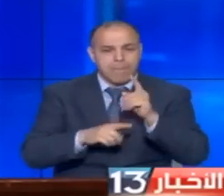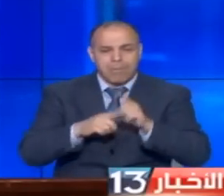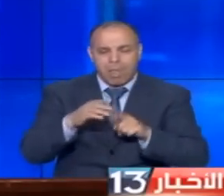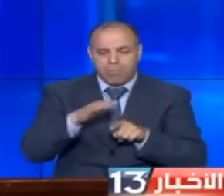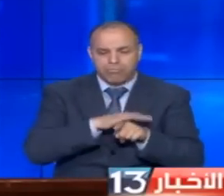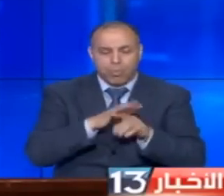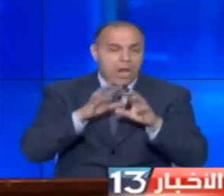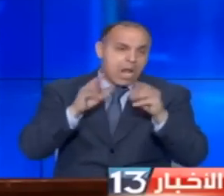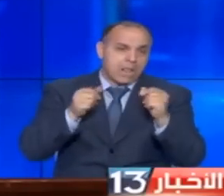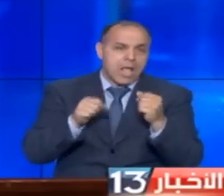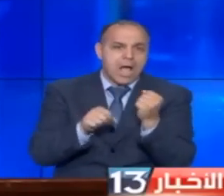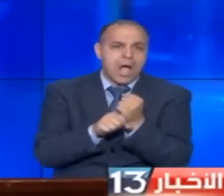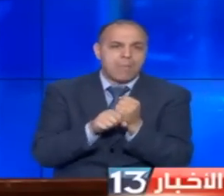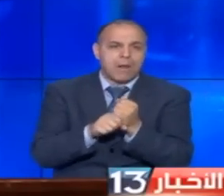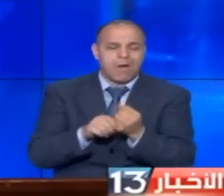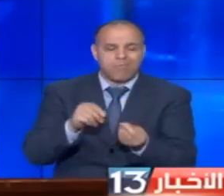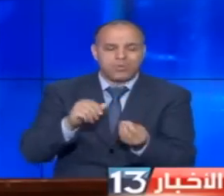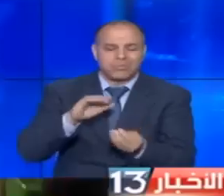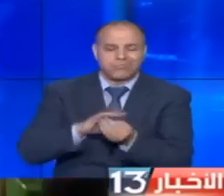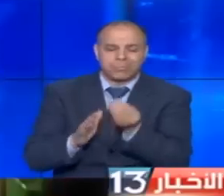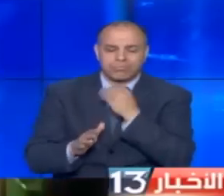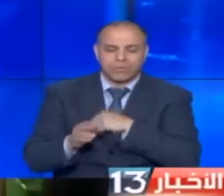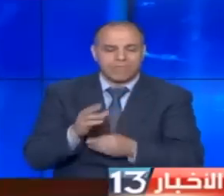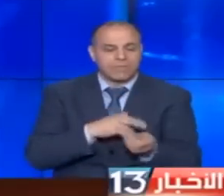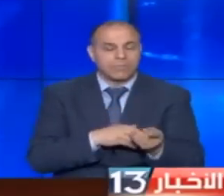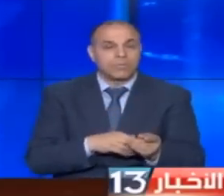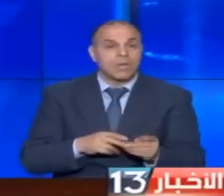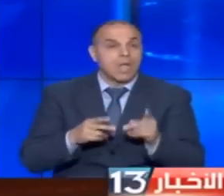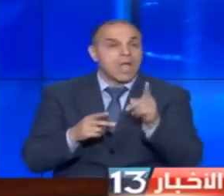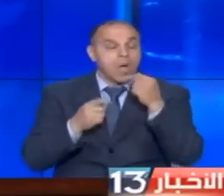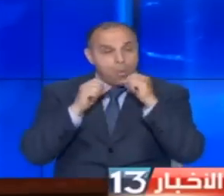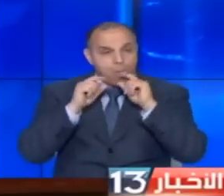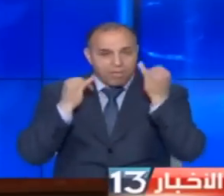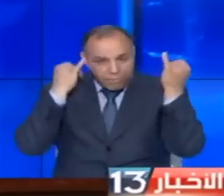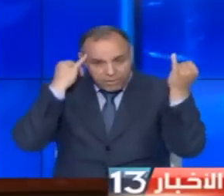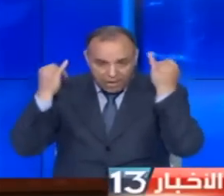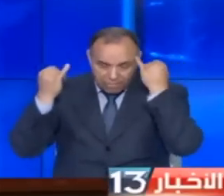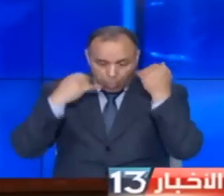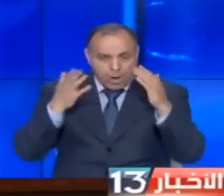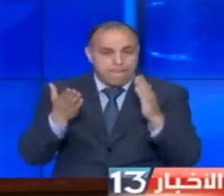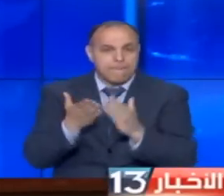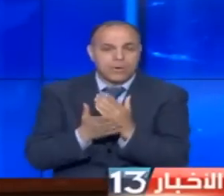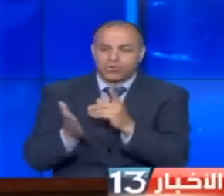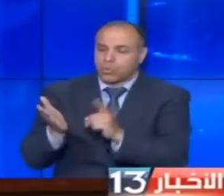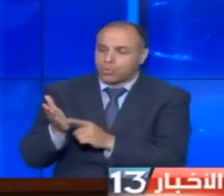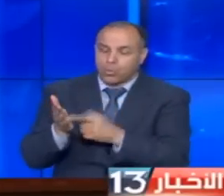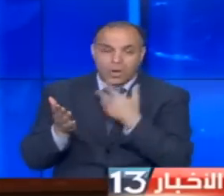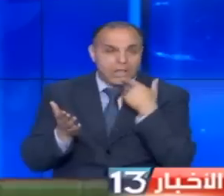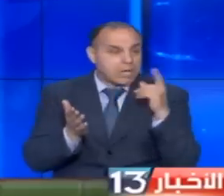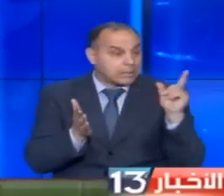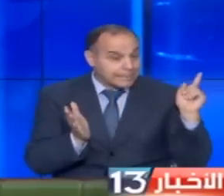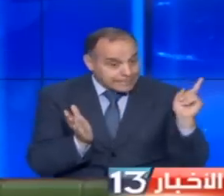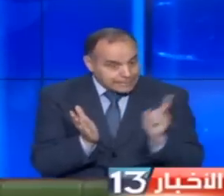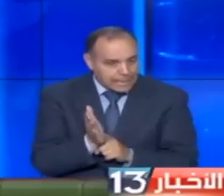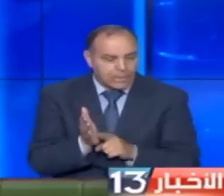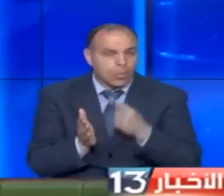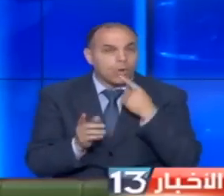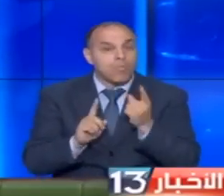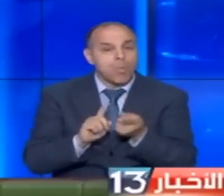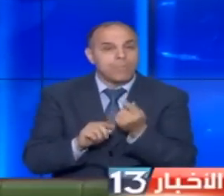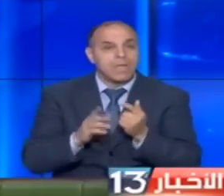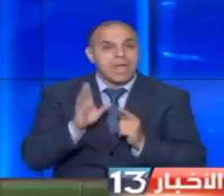المرتبطه بعمليه تبييض الاموال النواب تباينت اراؤهم بخصوص مشروع القانون رغم تاكيدهم على اهميته